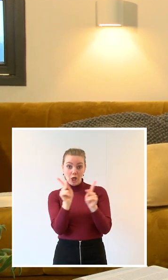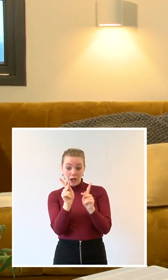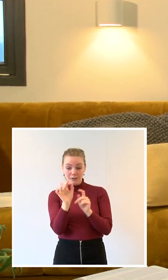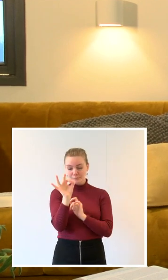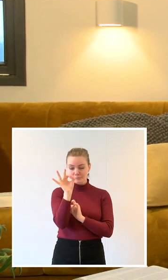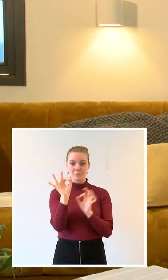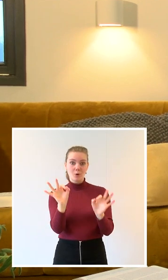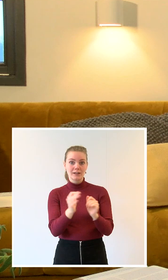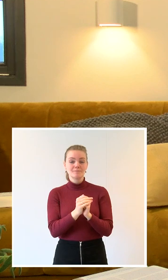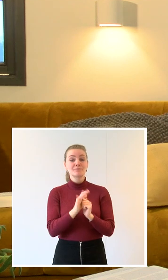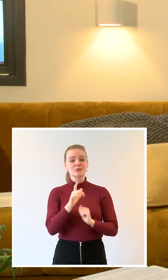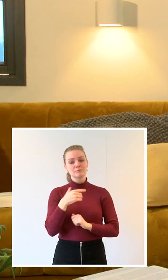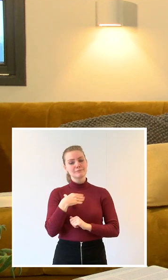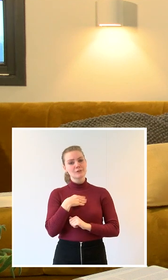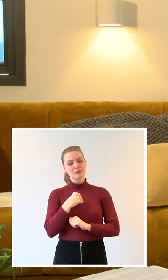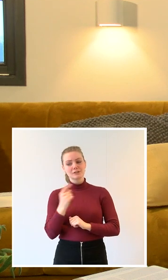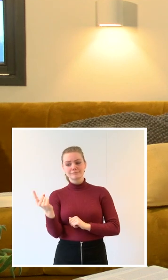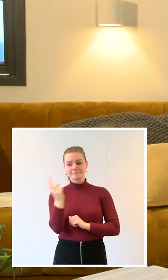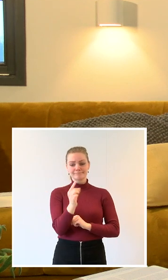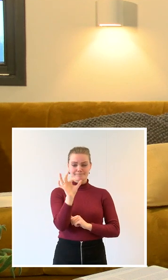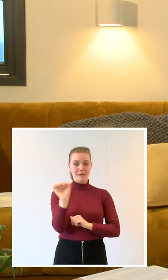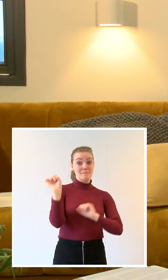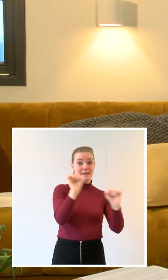en dan zeg ik, hey, hoe kom je eraan? En dan zegt ze, ja, die heb ik gekregen.